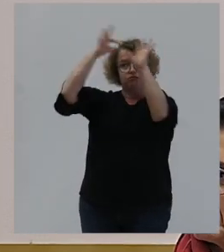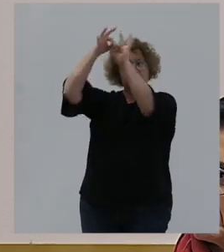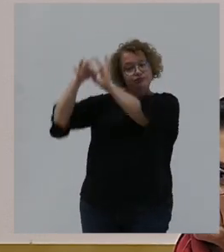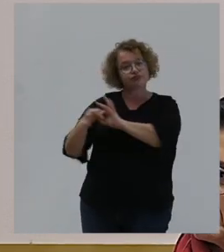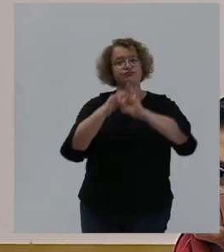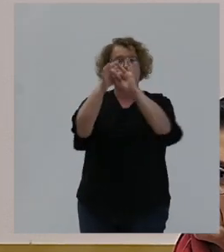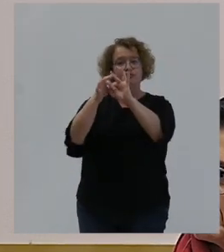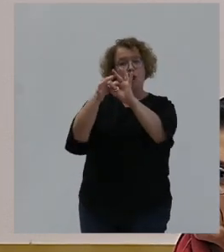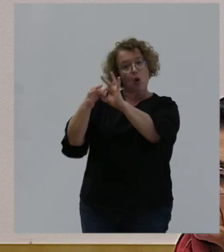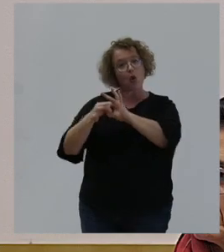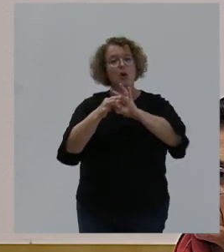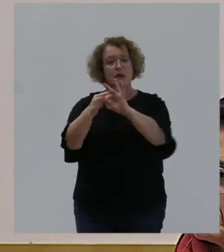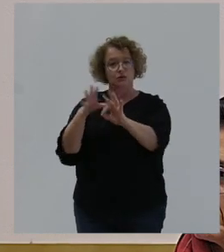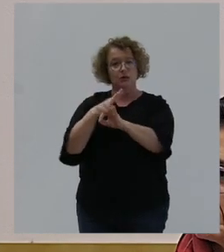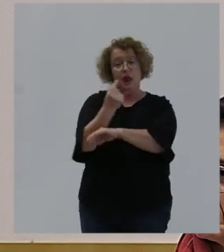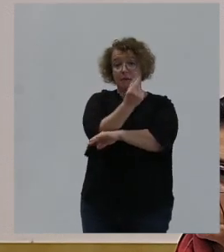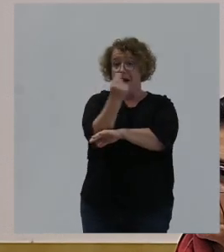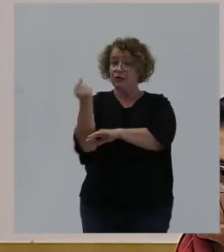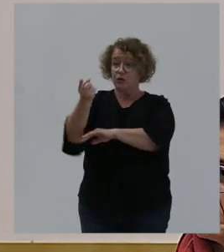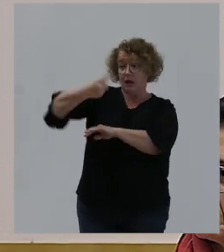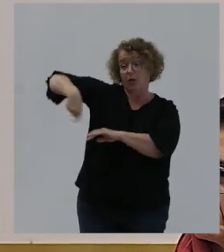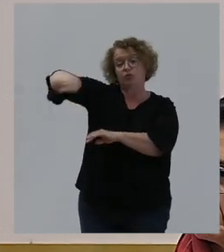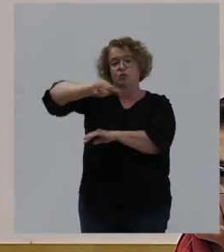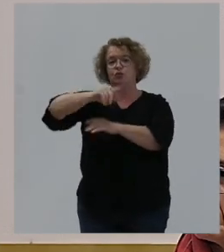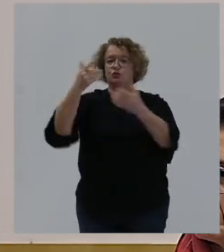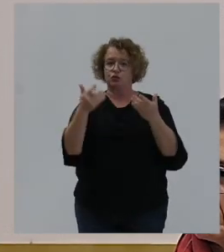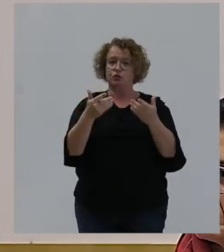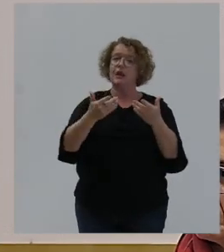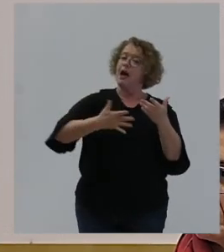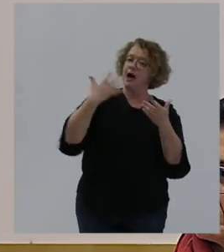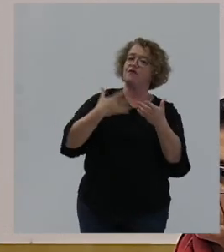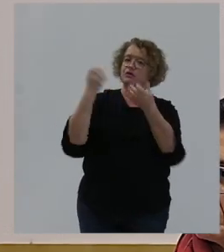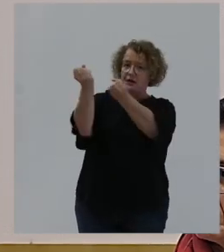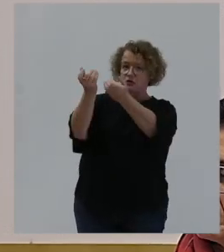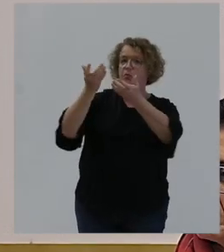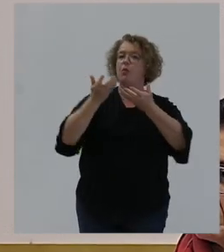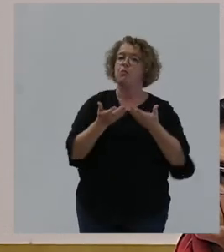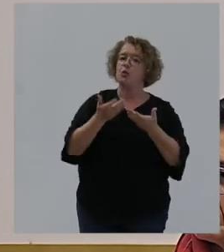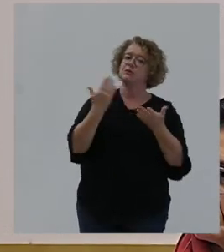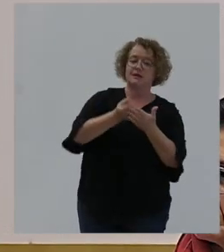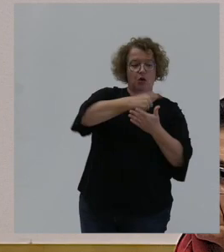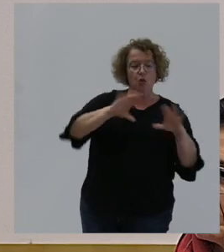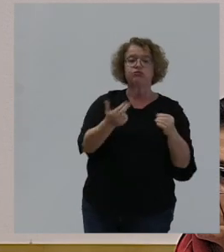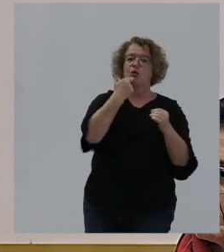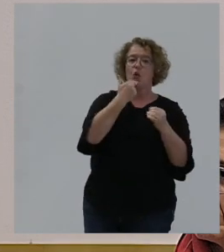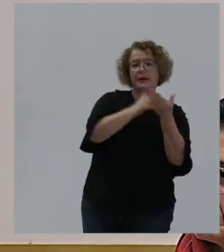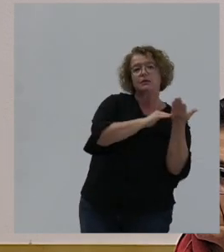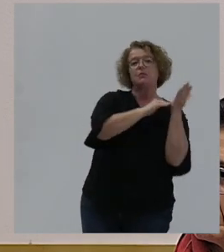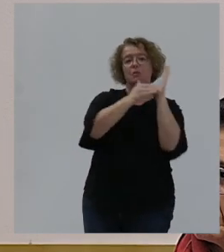nos relations avec les partenaires pour le bénéfice de toutes et tous et donnera plus de visibilité à nos compétences